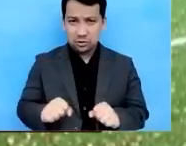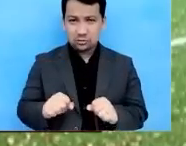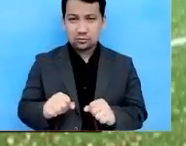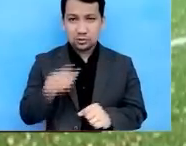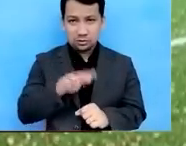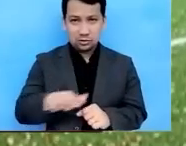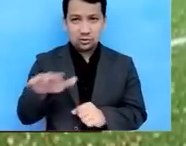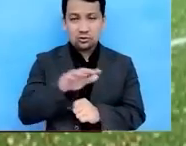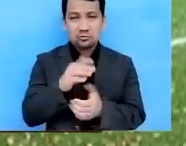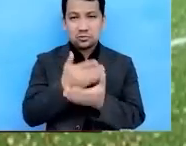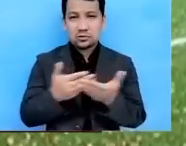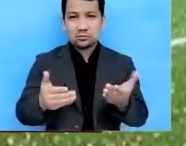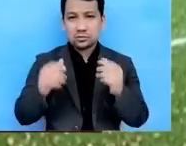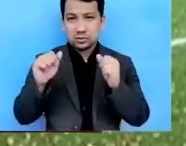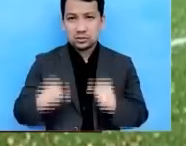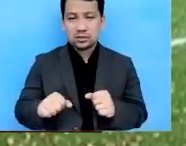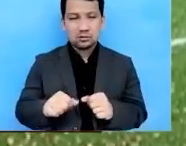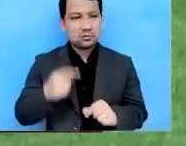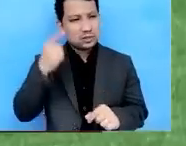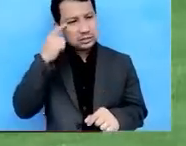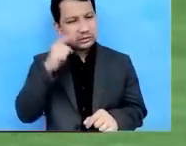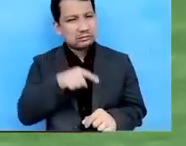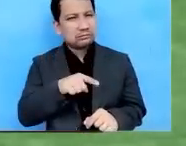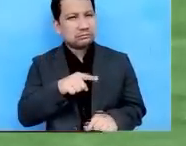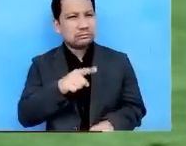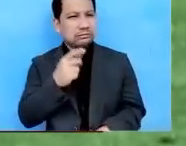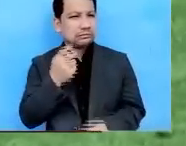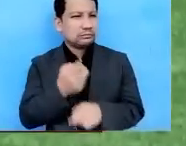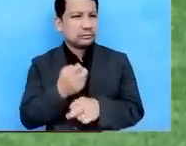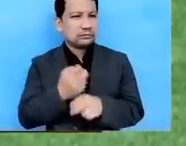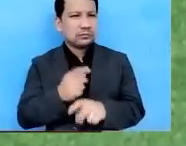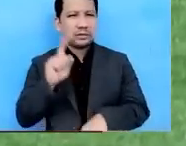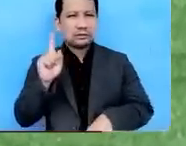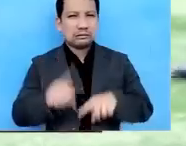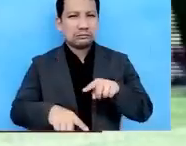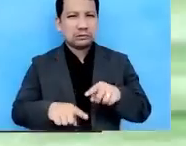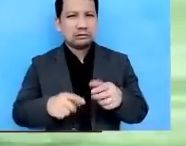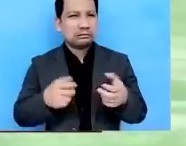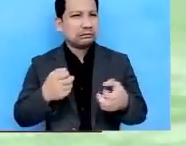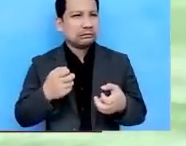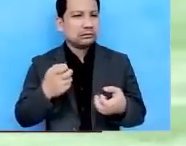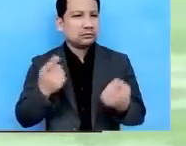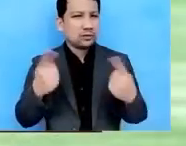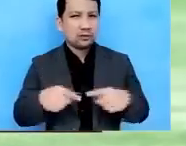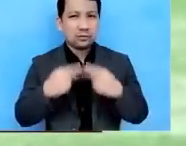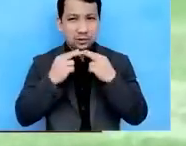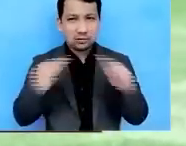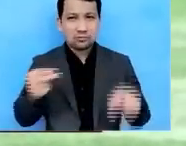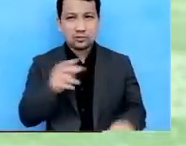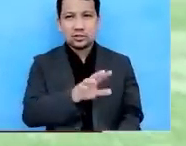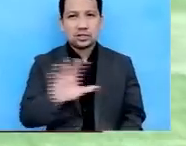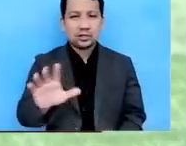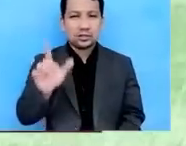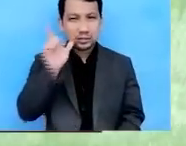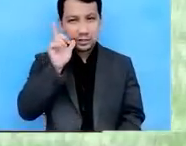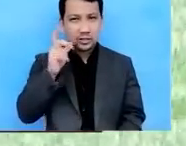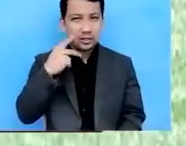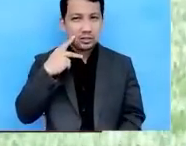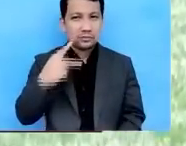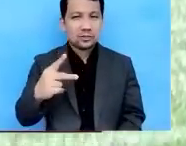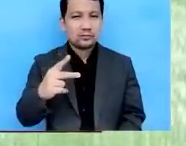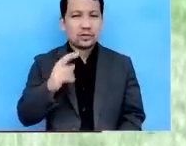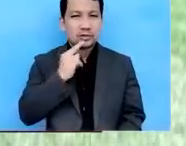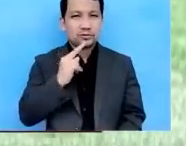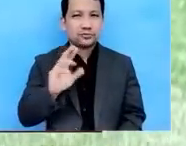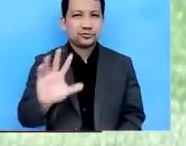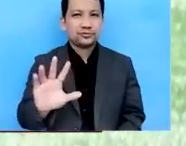mga bagay na sa tingin ng ilan ay imposible. Nagbabalita mula sa Frontline, Laila